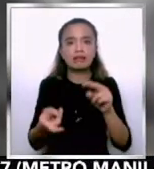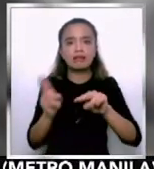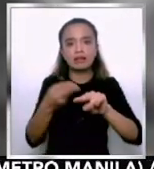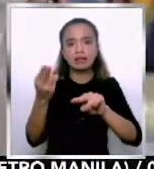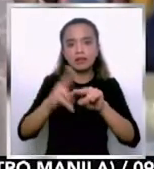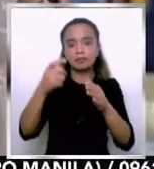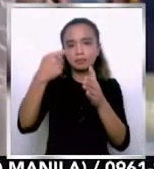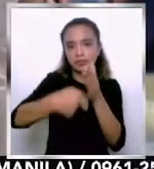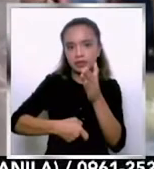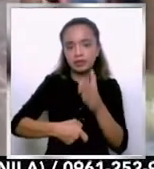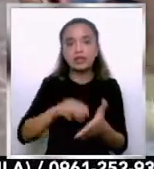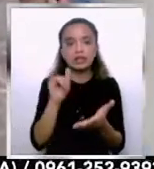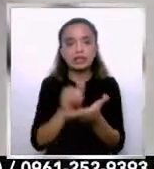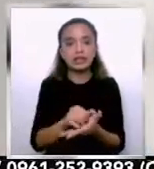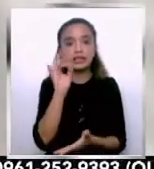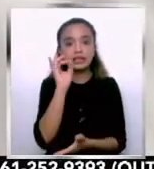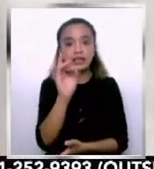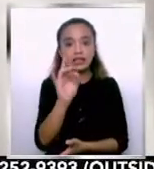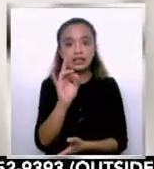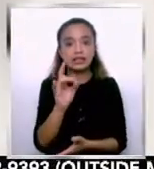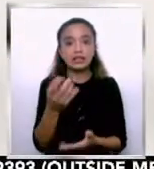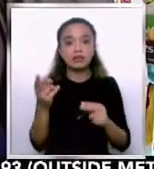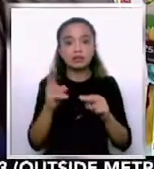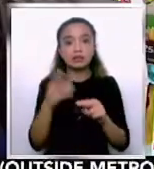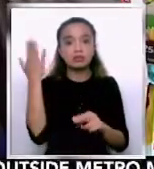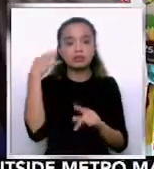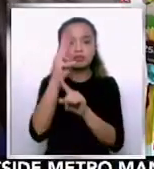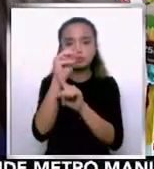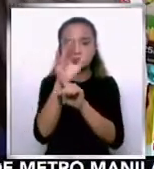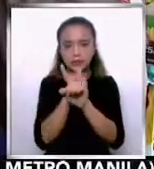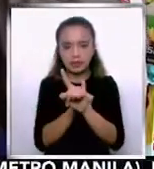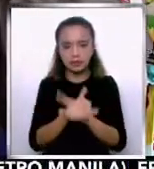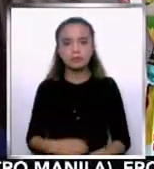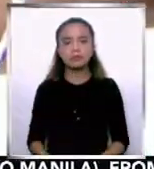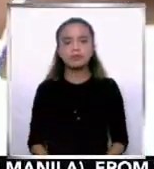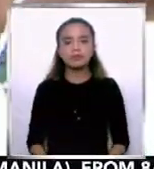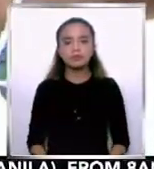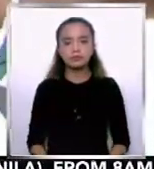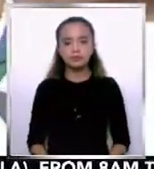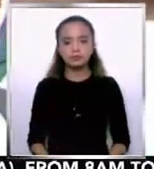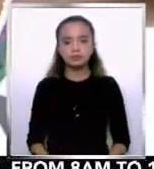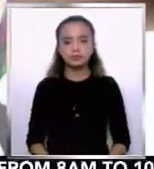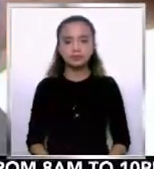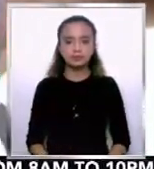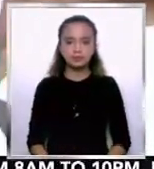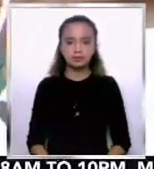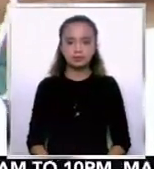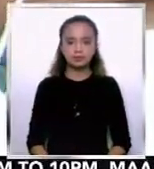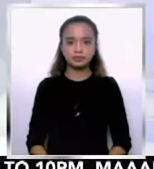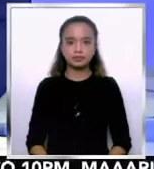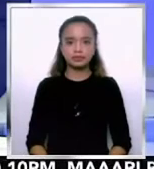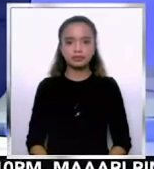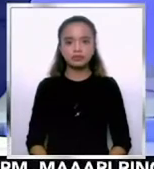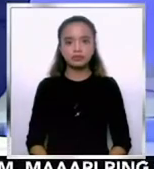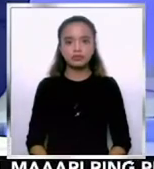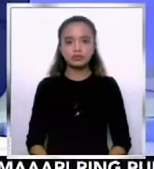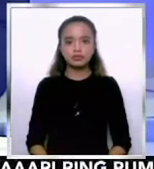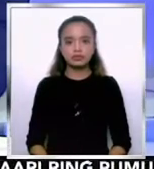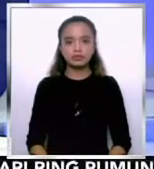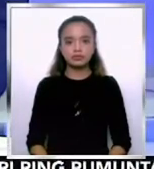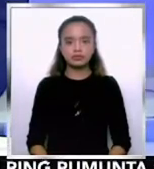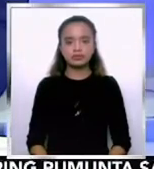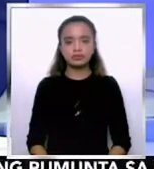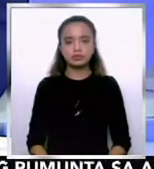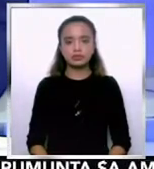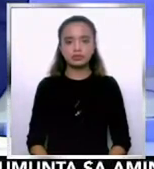80 produktong nag-price increase na nitong Mayo. Bernadette Reyes, Nakatutok, 24 Oras.